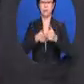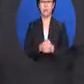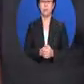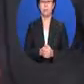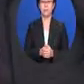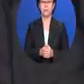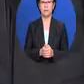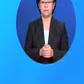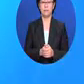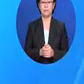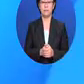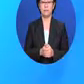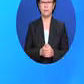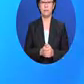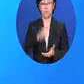했습니다.